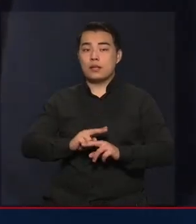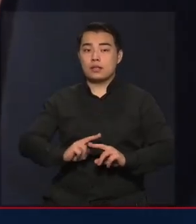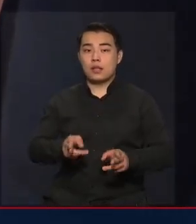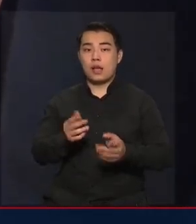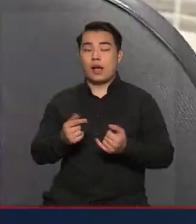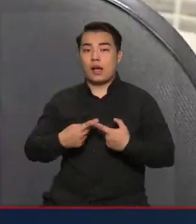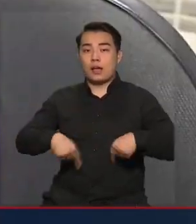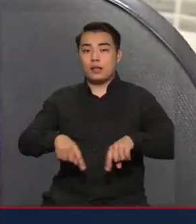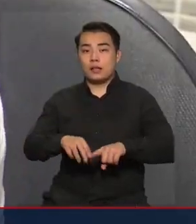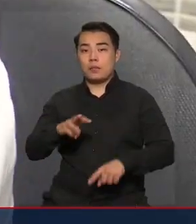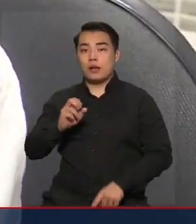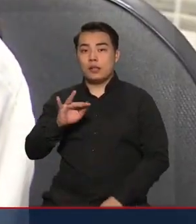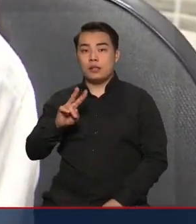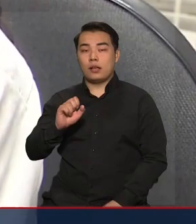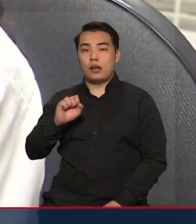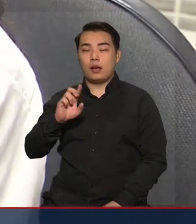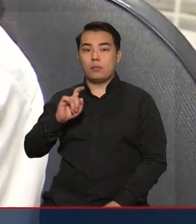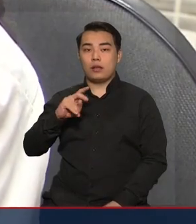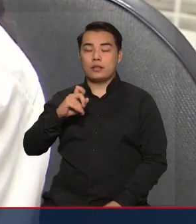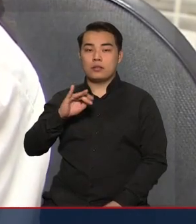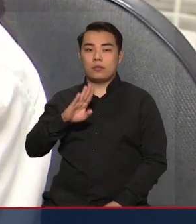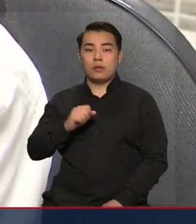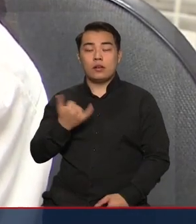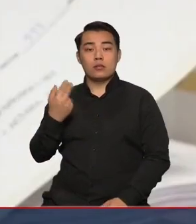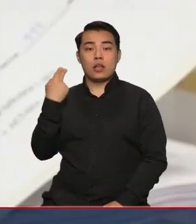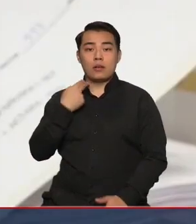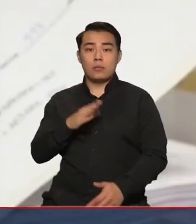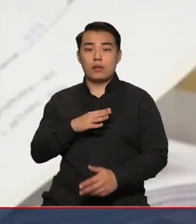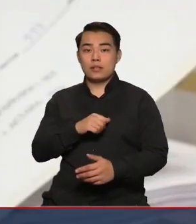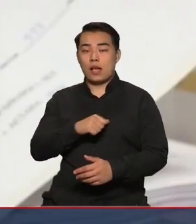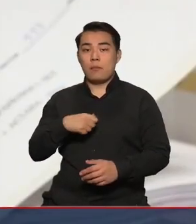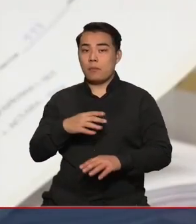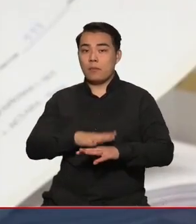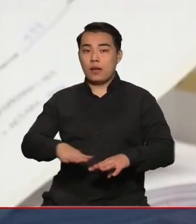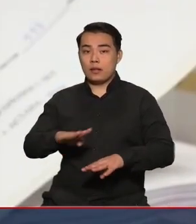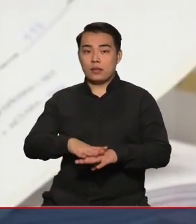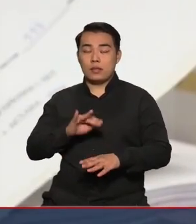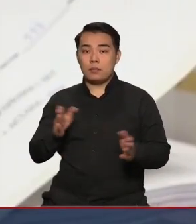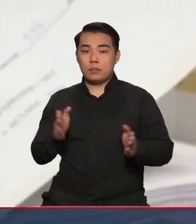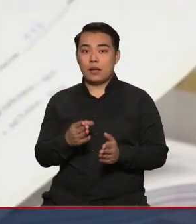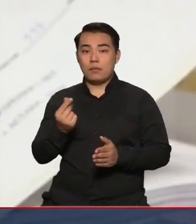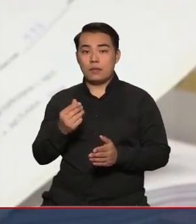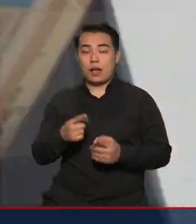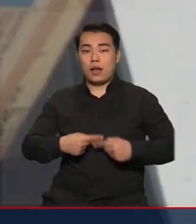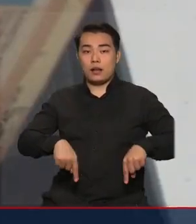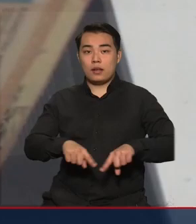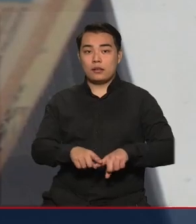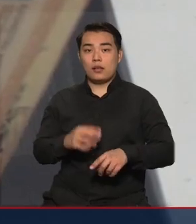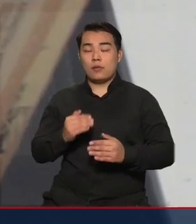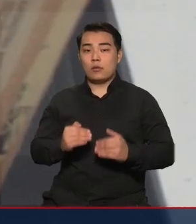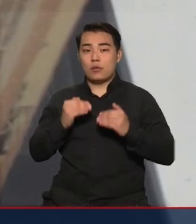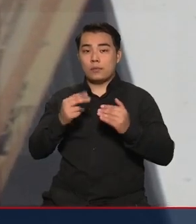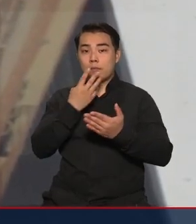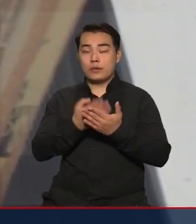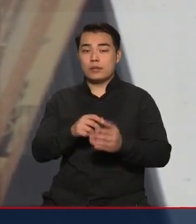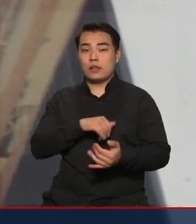агентства Мадина Абылкасымова. Задолженности также имеются и у самих банков и микрофинансовых организаций. Особенный рост, по